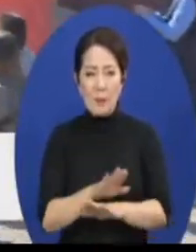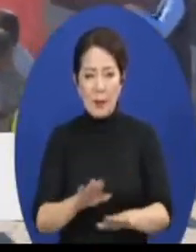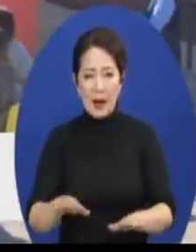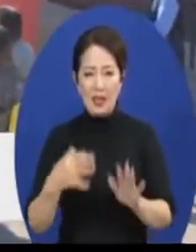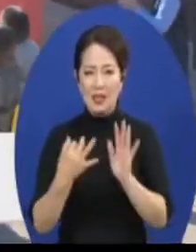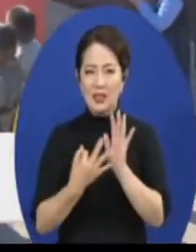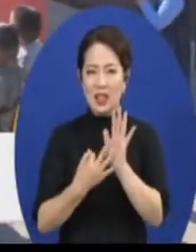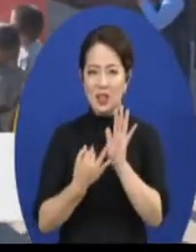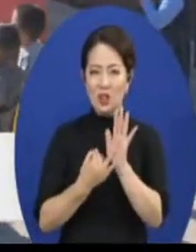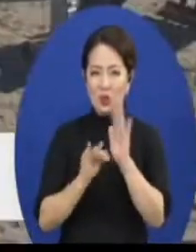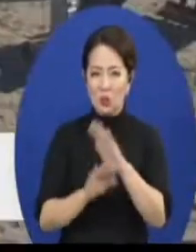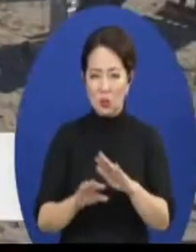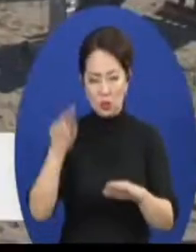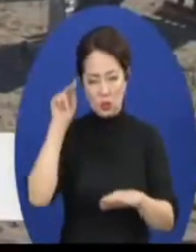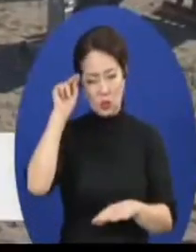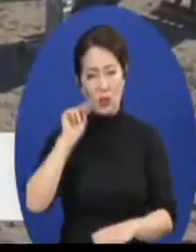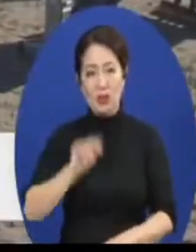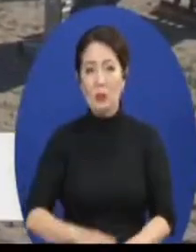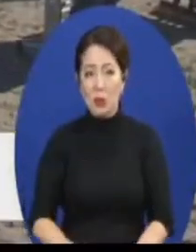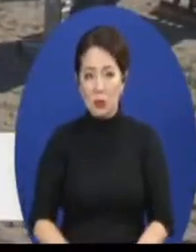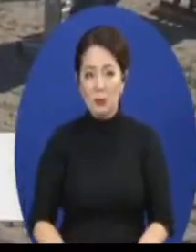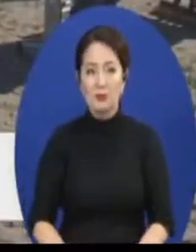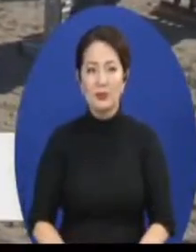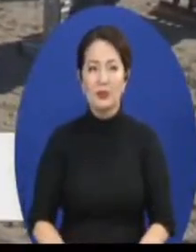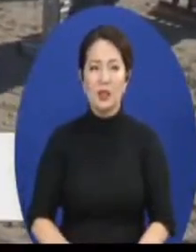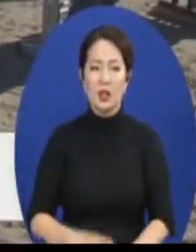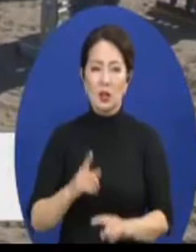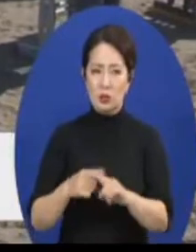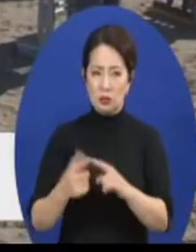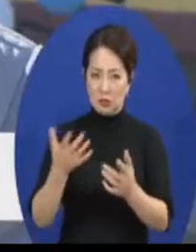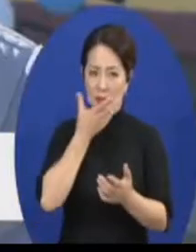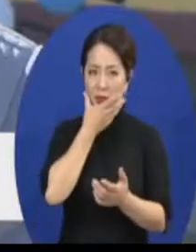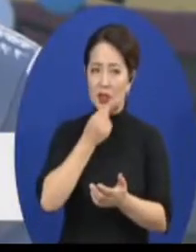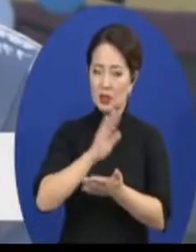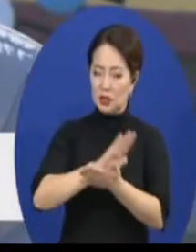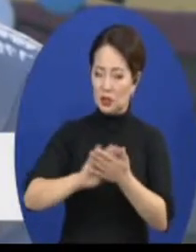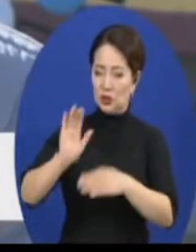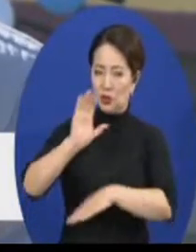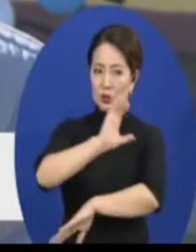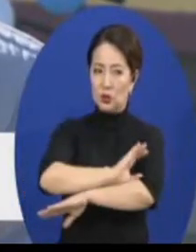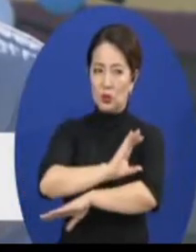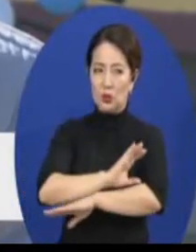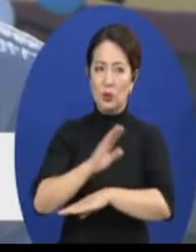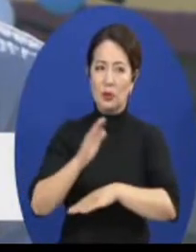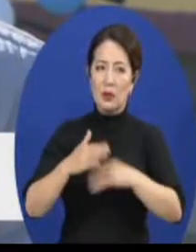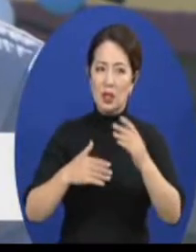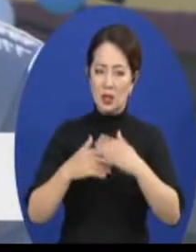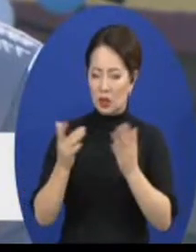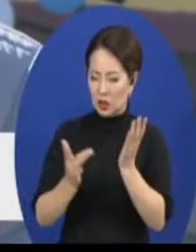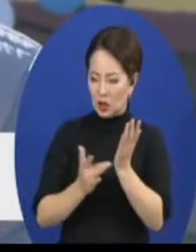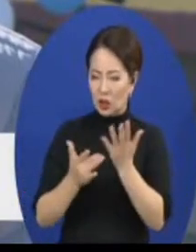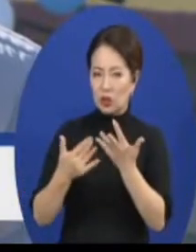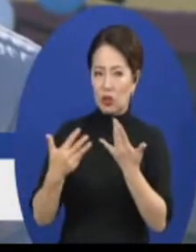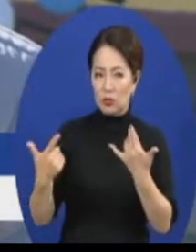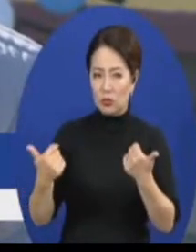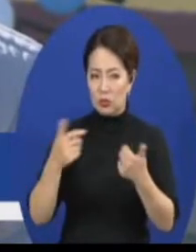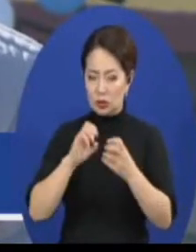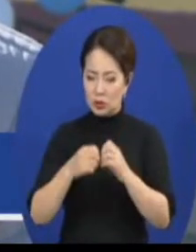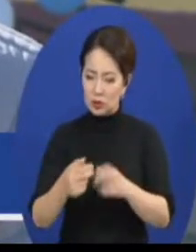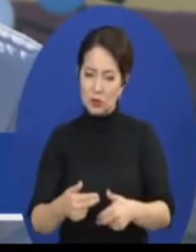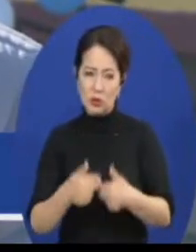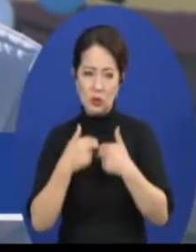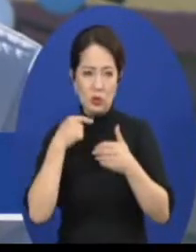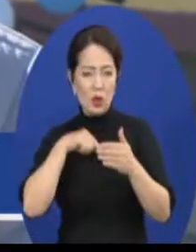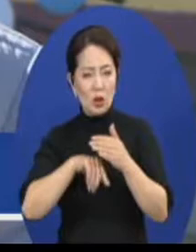бага ангийн 87 хүүхэд сургууль цолдог. Орон нутгийн ийм сайхан шинэ сургууль, ийм сүүлийн технологийн дагуу ингэж